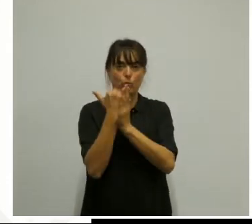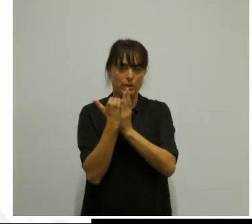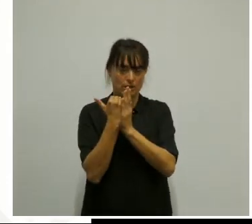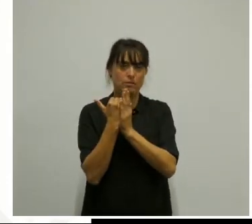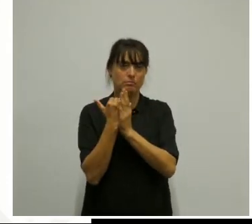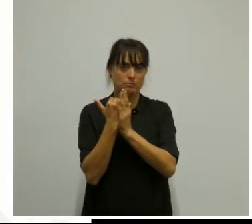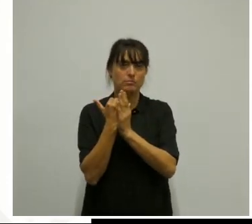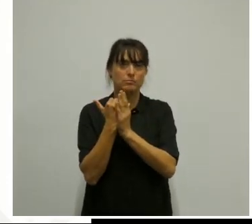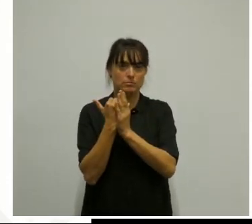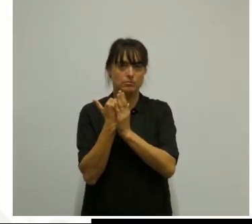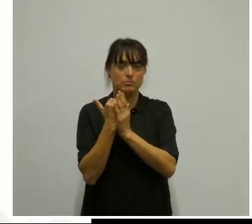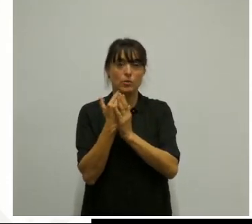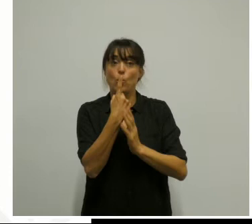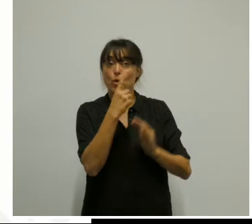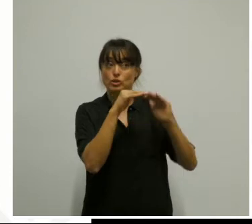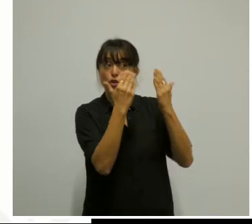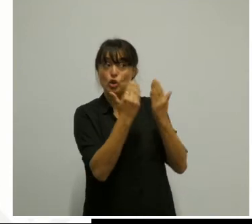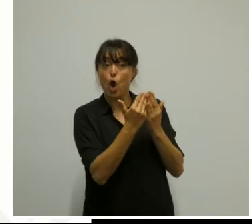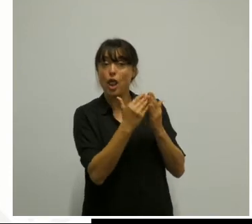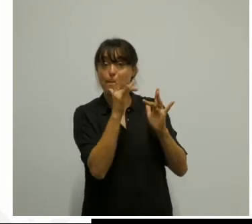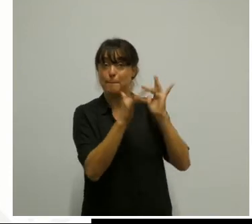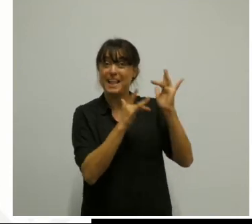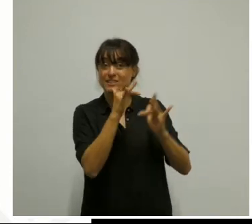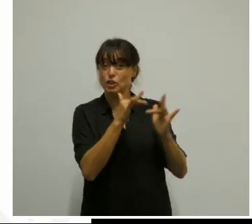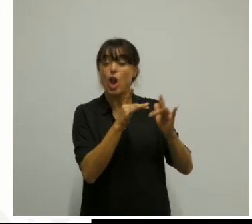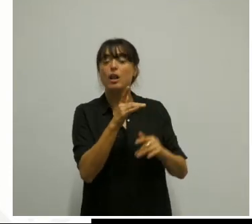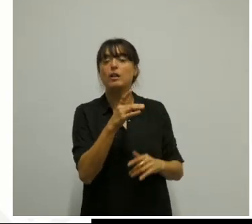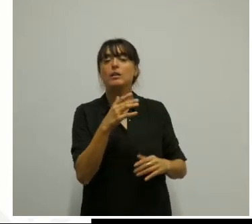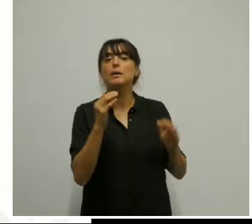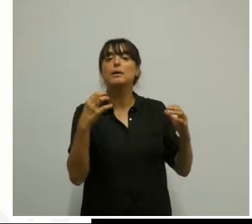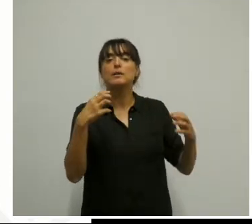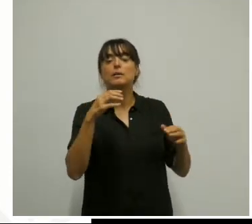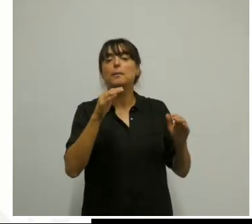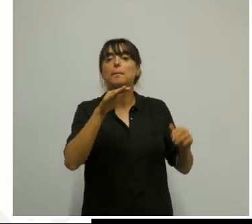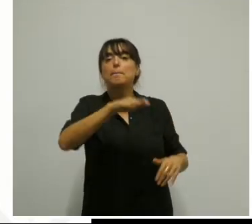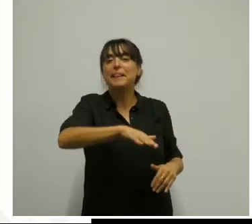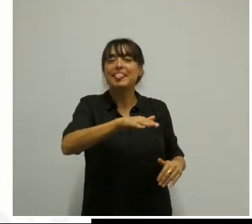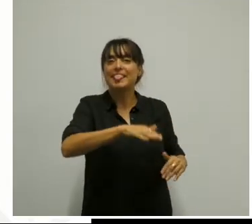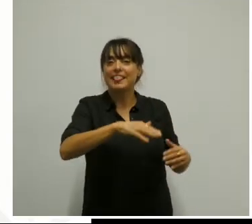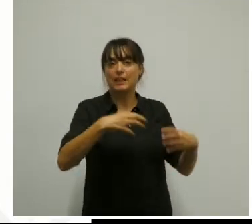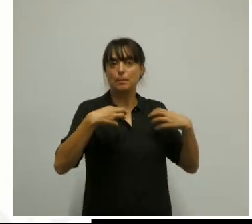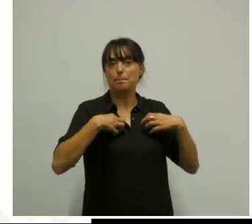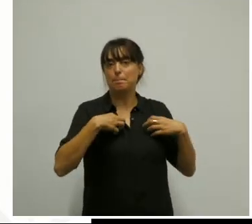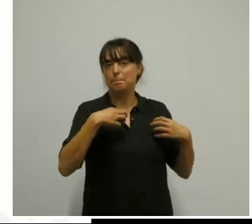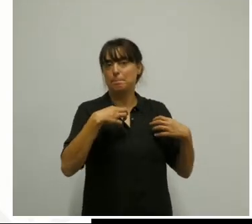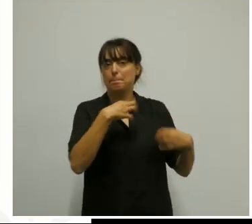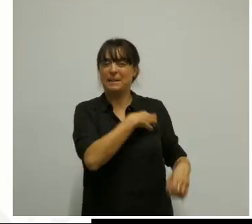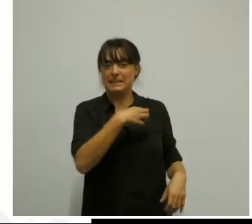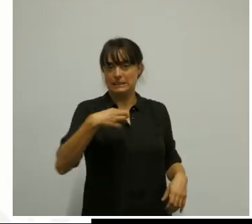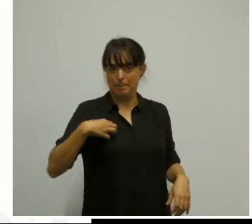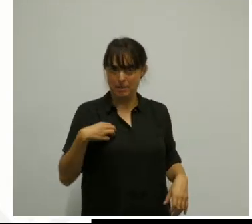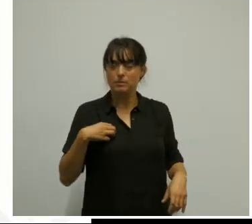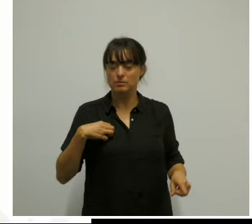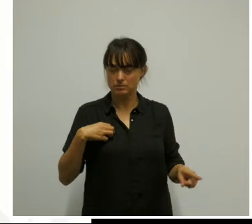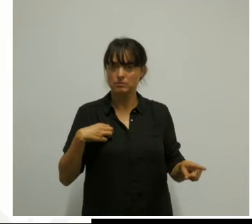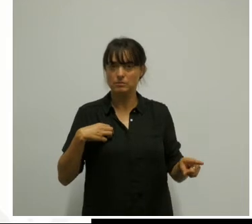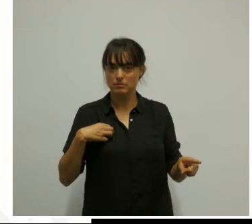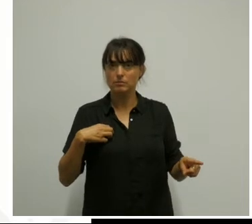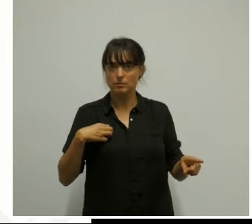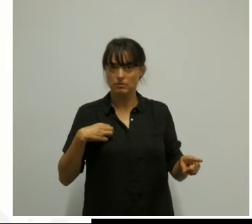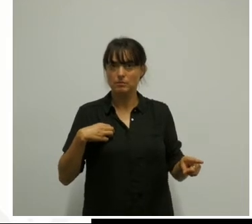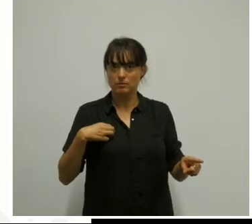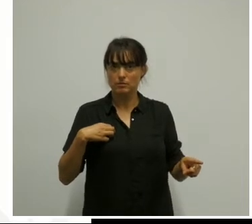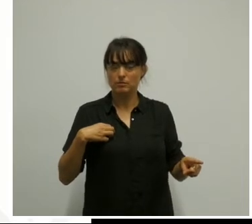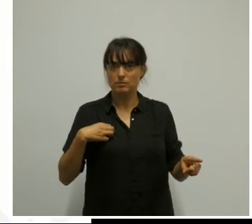afecta a una bressol del districte, que seria la Petit Príncep, que això són, bueno, s'han inclòs de fet aquest any dues més en